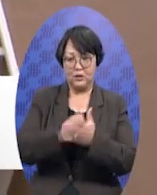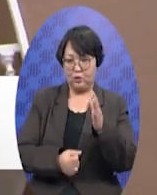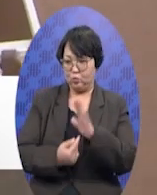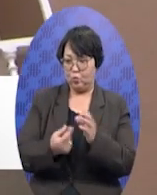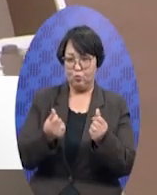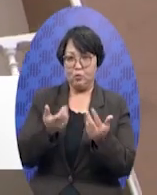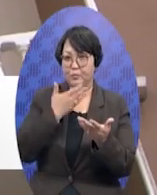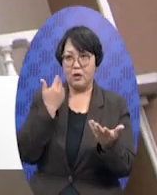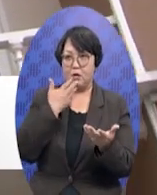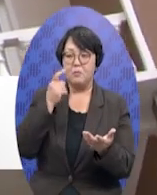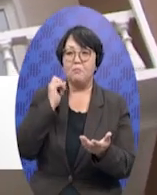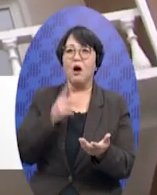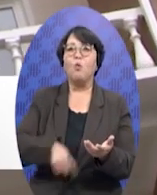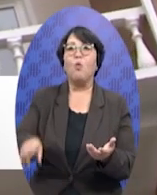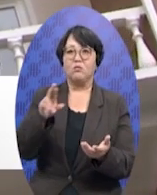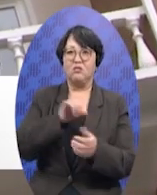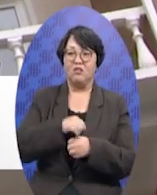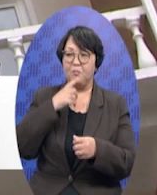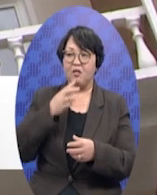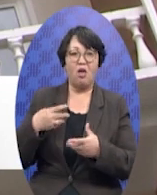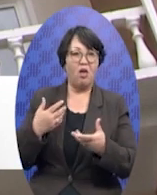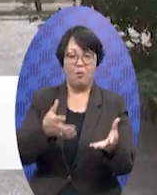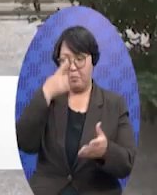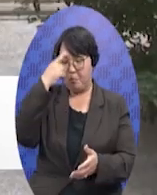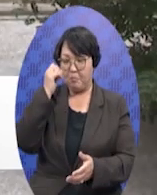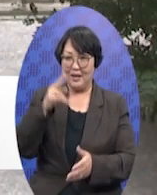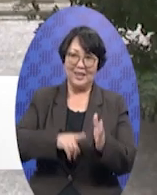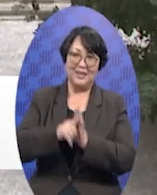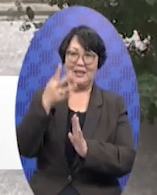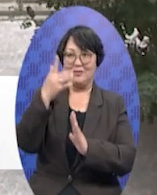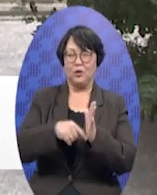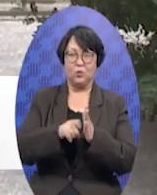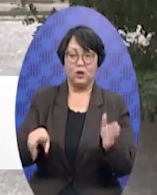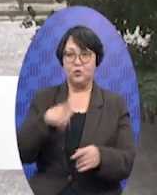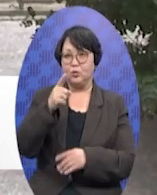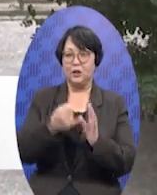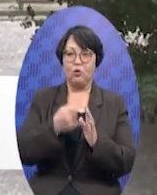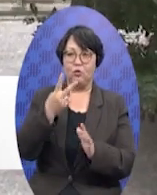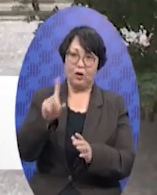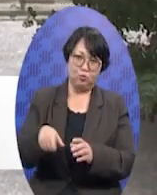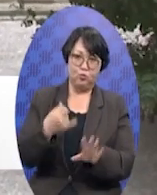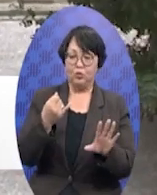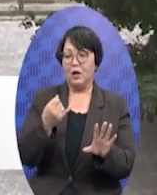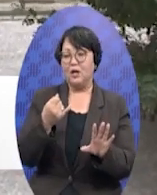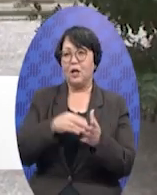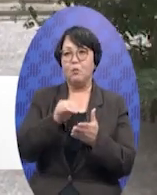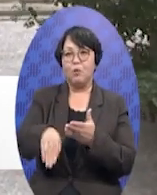мэдээллийг иргэдэд өгч байна. Тэгвэл Монгол банк энэ оны эхний 5 сарын байдлаар 162.6 тэрбум төгрөгийн